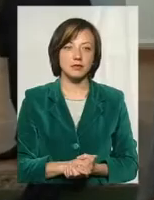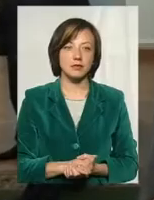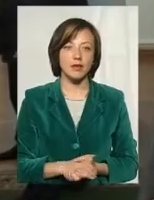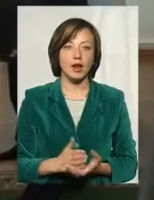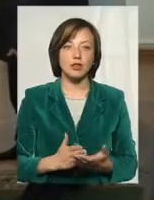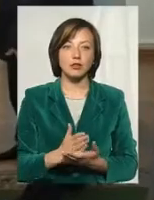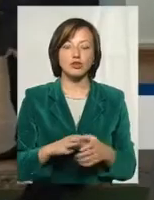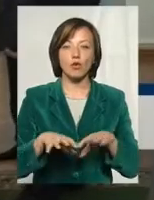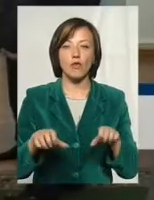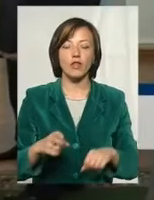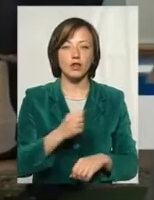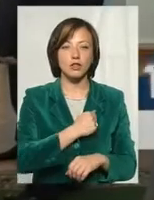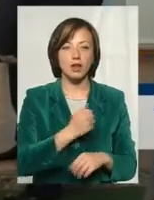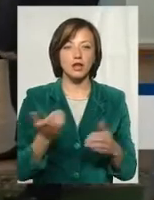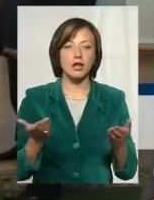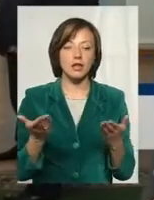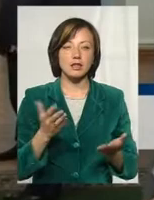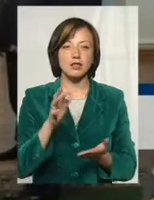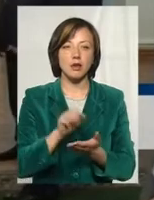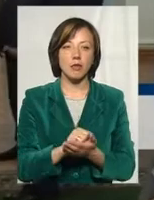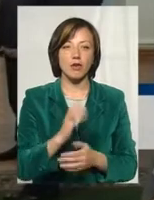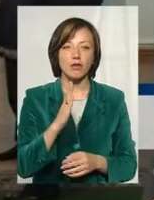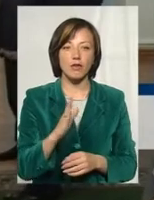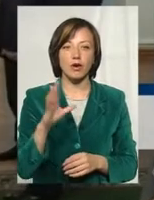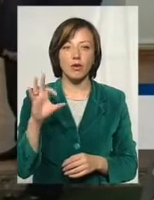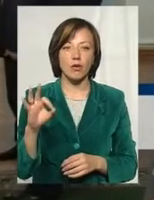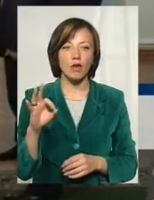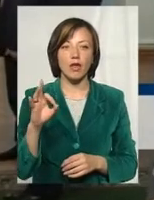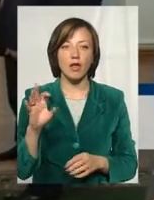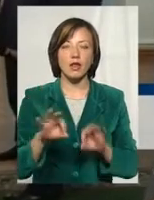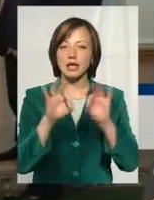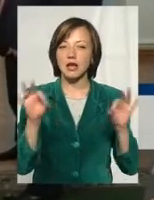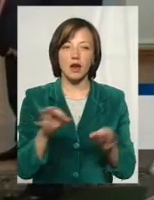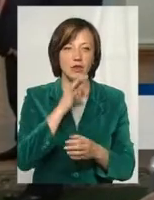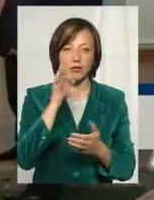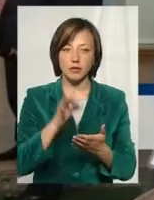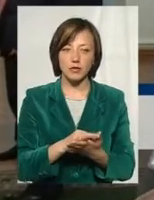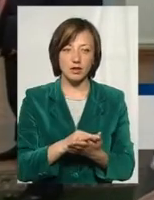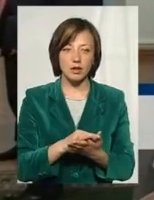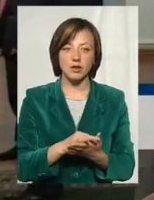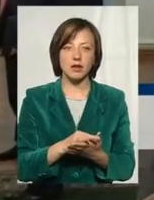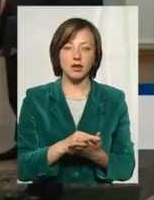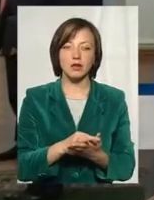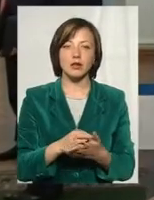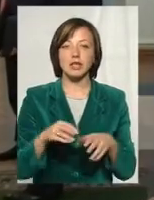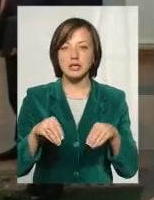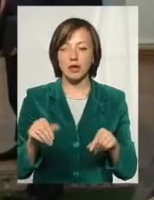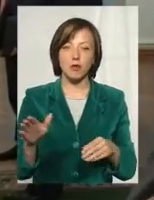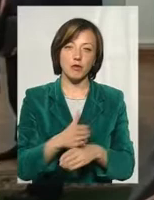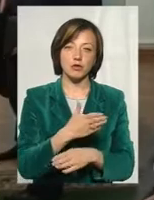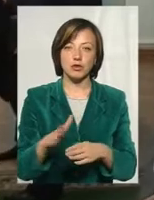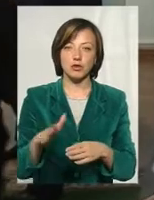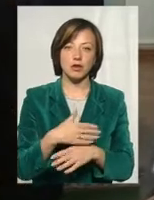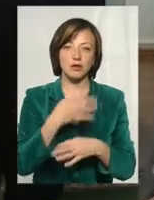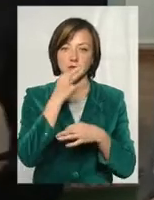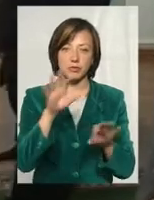на жаль, які займають ВО, от, не несуть ніякої відповідальності і землями розпоряджаються, як